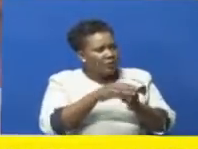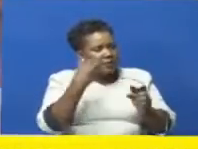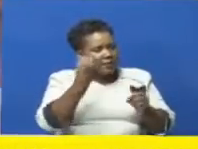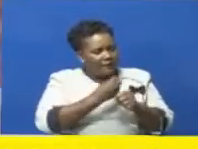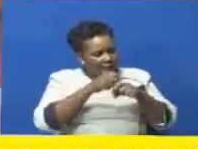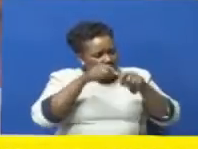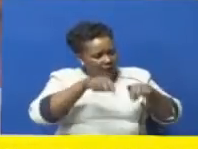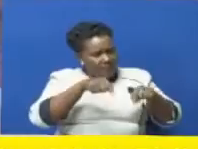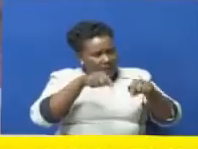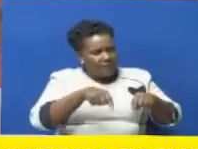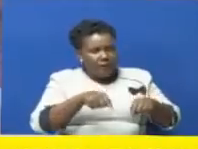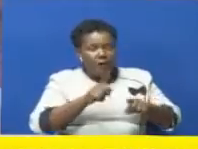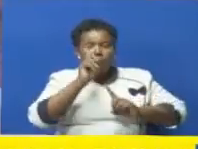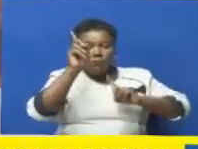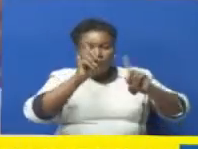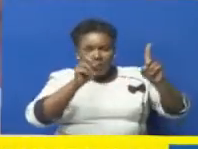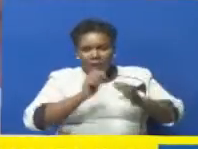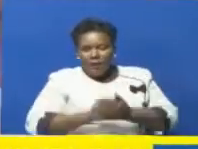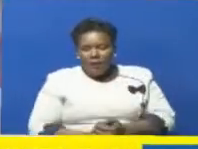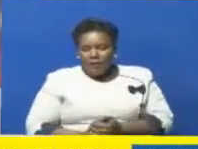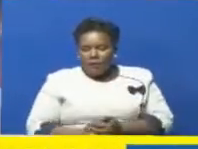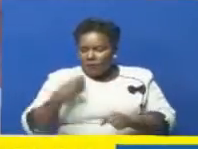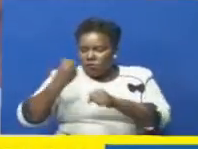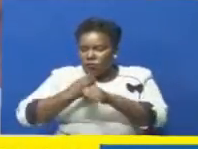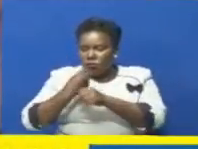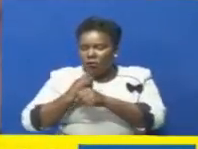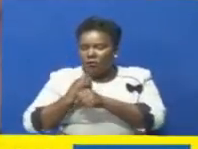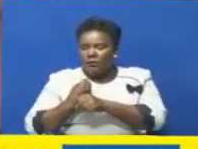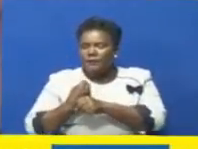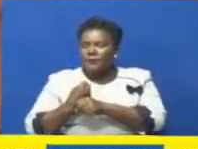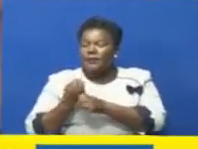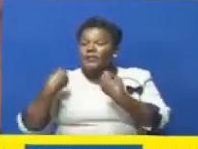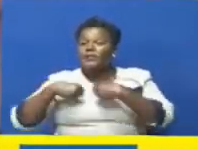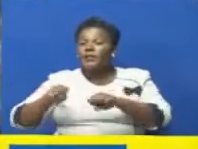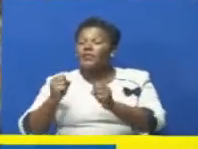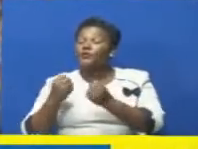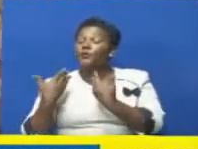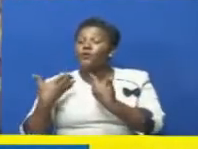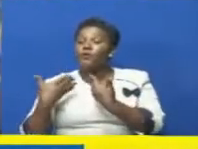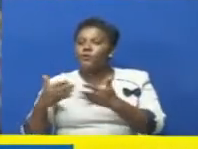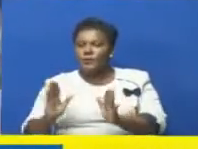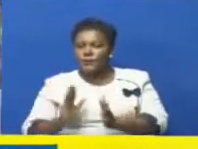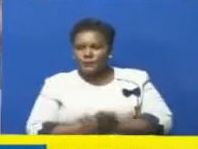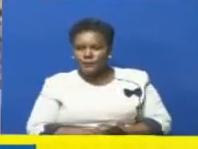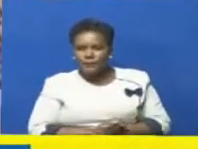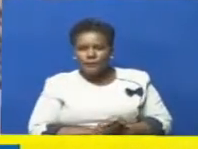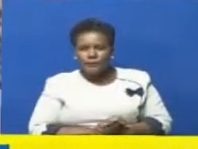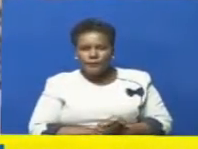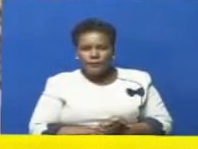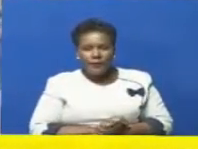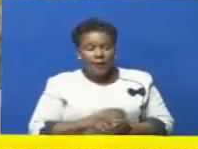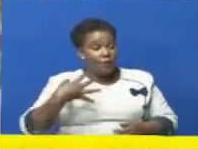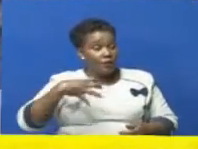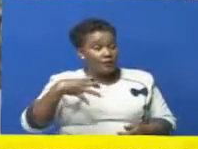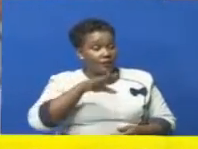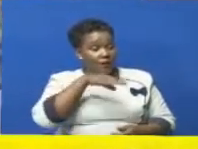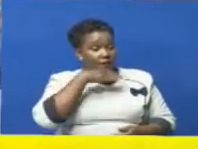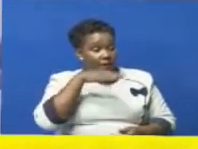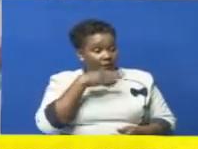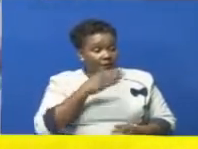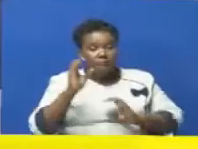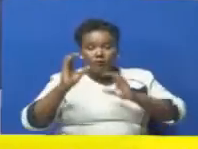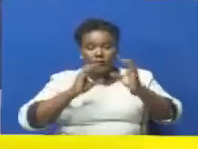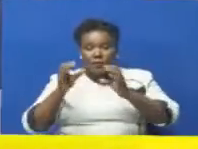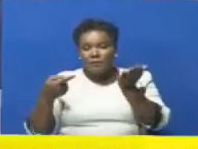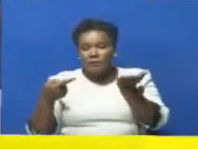kwa uwazi. Kila mtu atajua na atajua eneo lake. Kwa upande wake, waziri wa habari, mawasiliano na